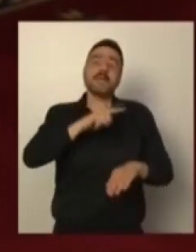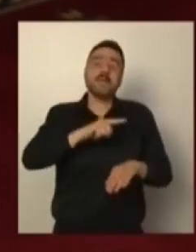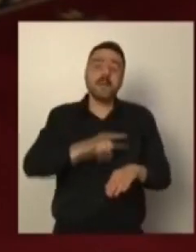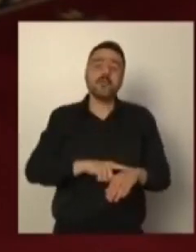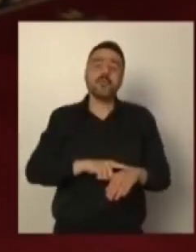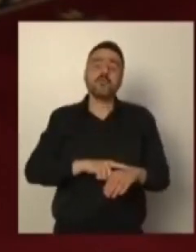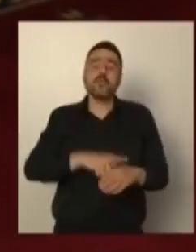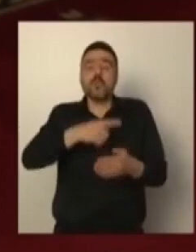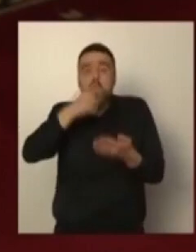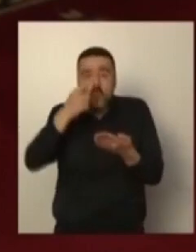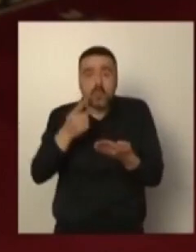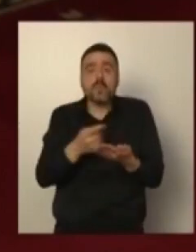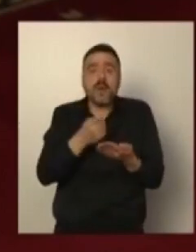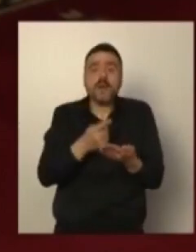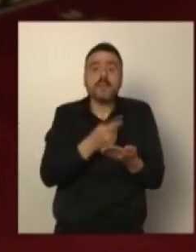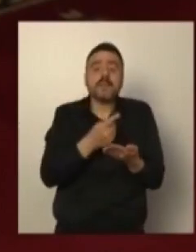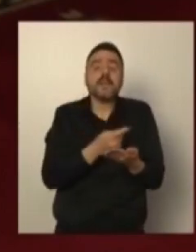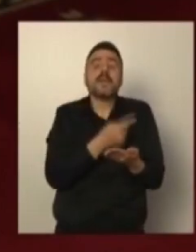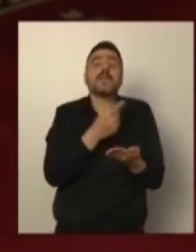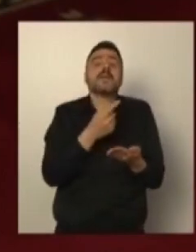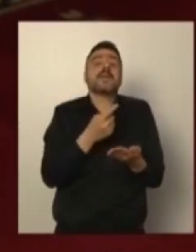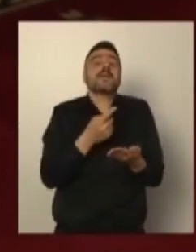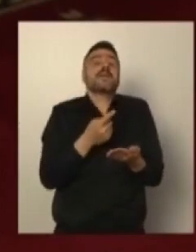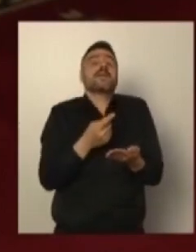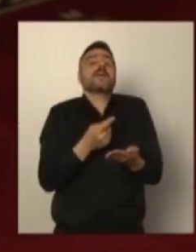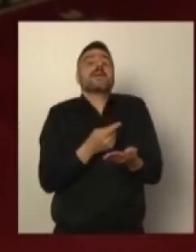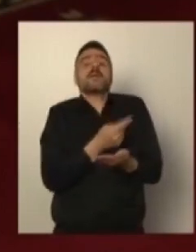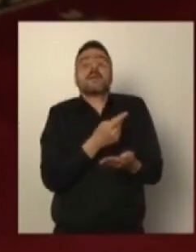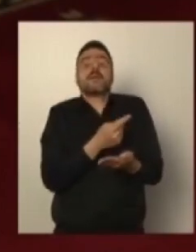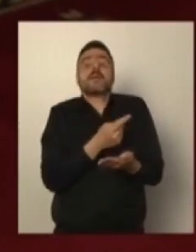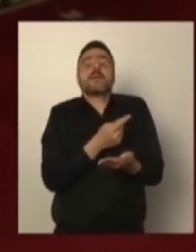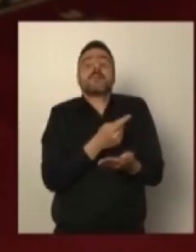Kelamın Kur'an-ı Kerim'e ittiba ettik.